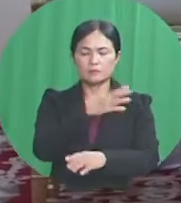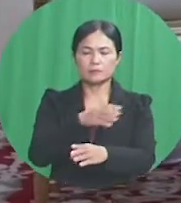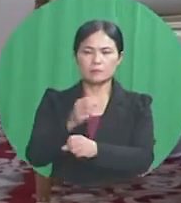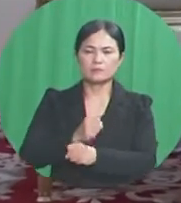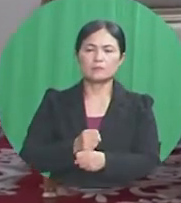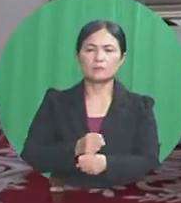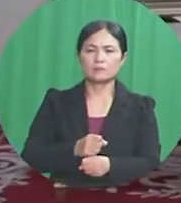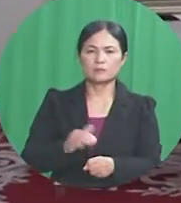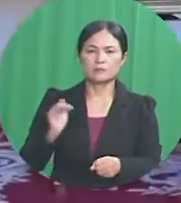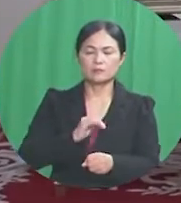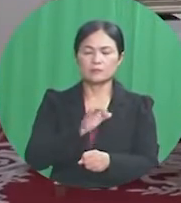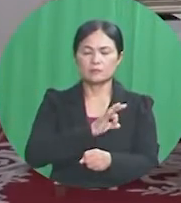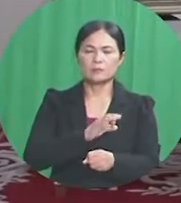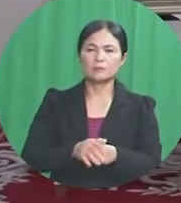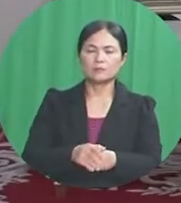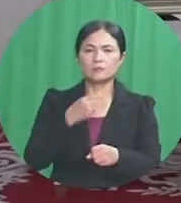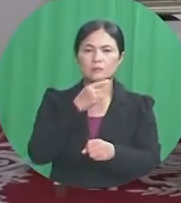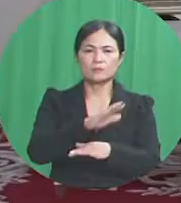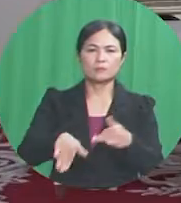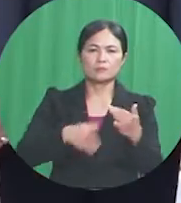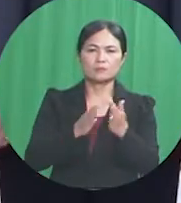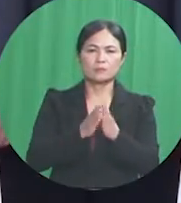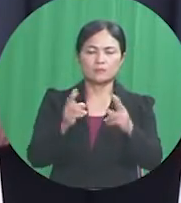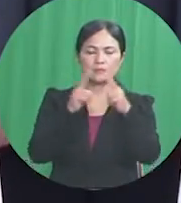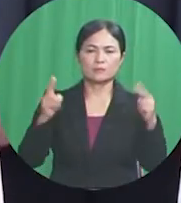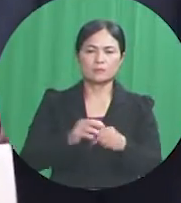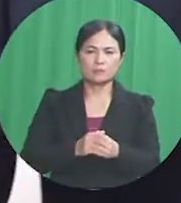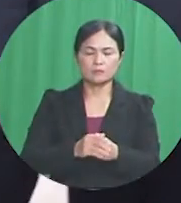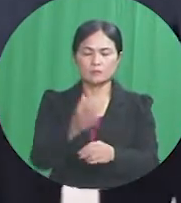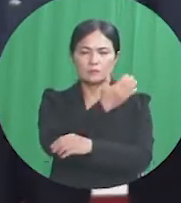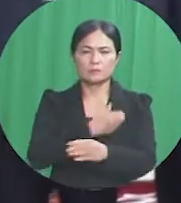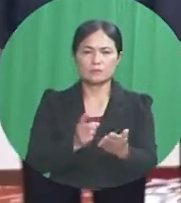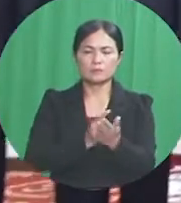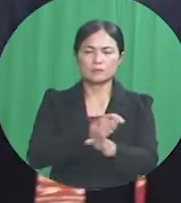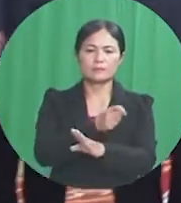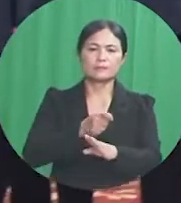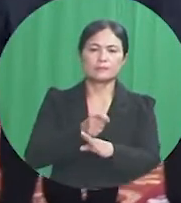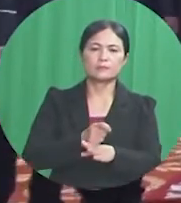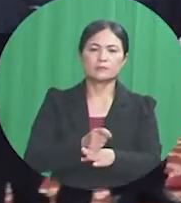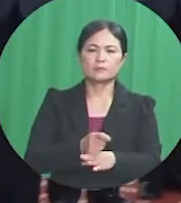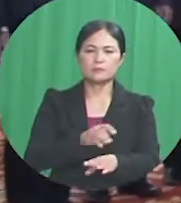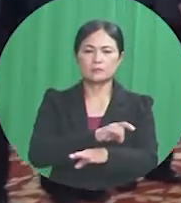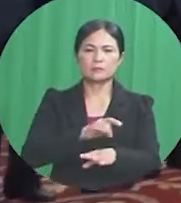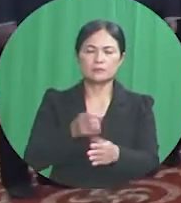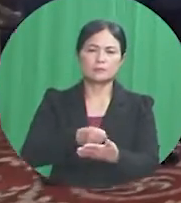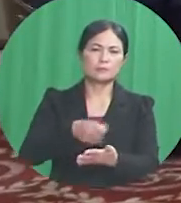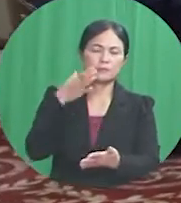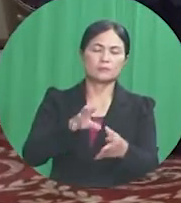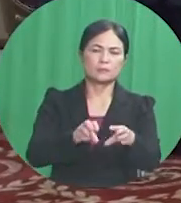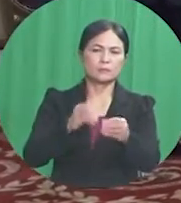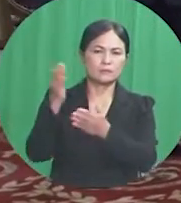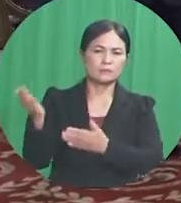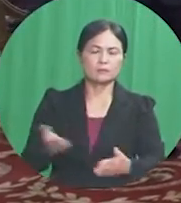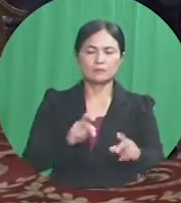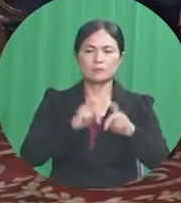ឯកសិទ្ធវត្តវង្សសុវណ្ណបានថ្លែងអំណរគុណយ៉ាងជ្រាលជ្រៅចំពោះសម្ដេចប្រមុខរដ្ឋស្ដីទីដែលបានចំណាយពេលដ៏មានតម្លៃទទួលស្វាគ